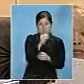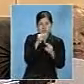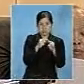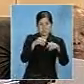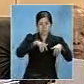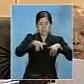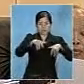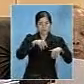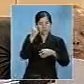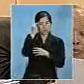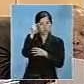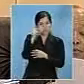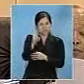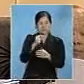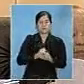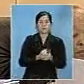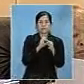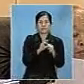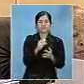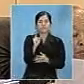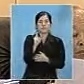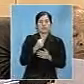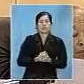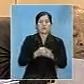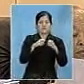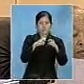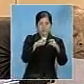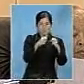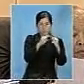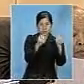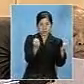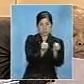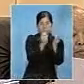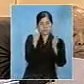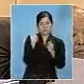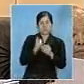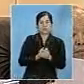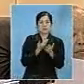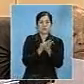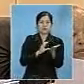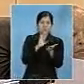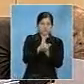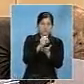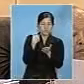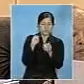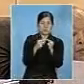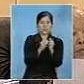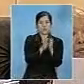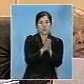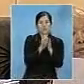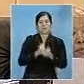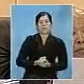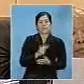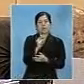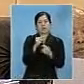ระหนักระดับหนึ่งครับว่าการที่จะต้องเผชิญกับภาวะราคาภาวะต้นทุนต่างๆแล้วก็พฤติกรรมในการที่จะ